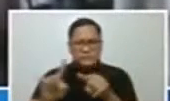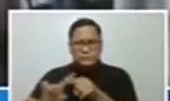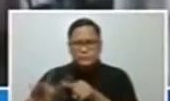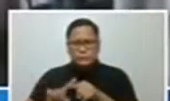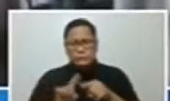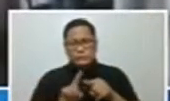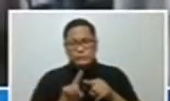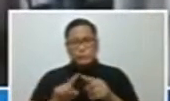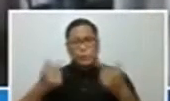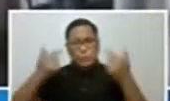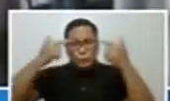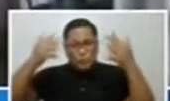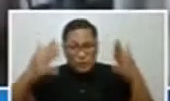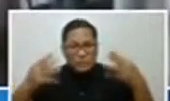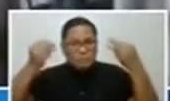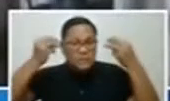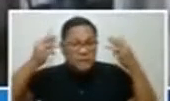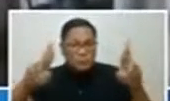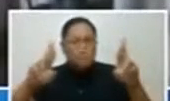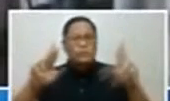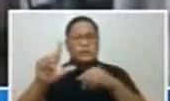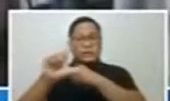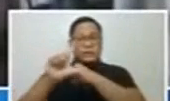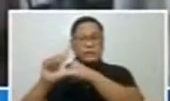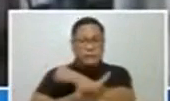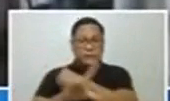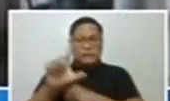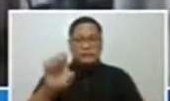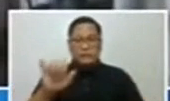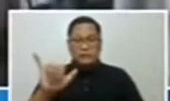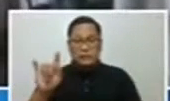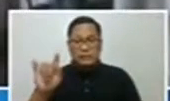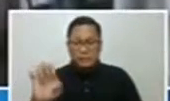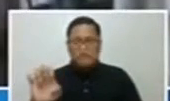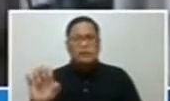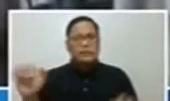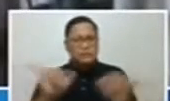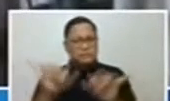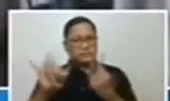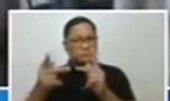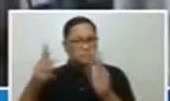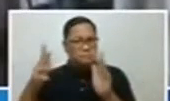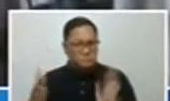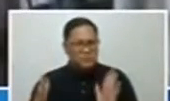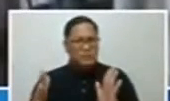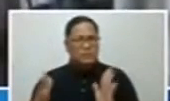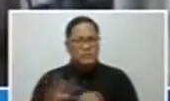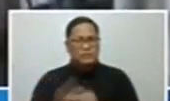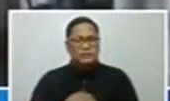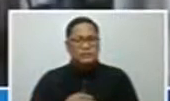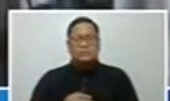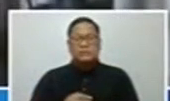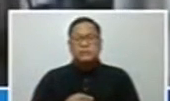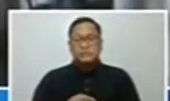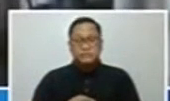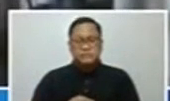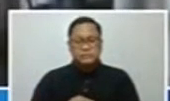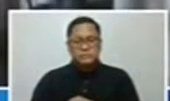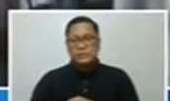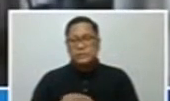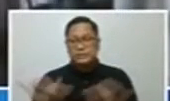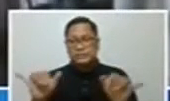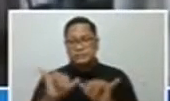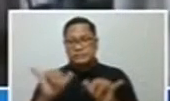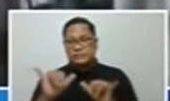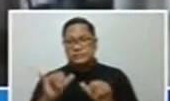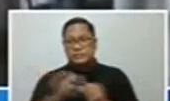ma-quarantine yung mga LSI na ito. Ayaw naman nila na home quarantine ang gagawin dito kasi hindi sila sigurado baka